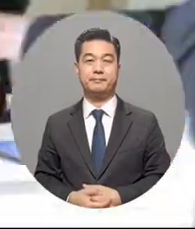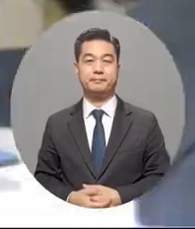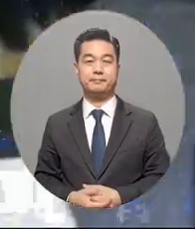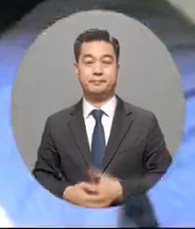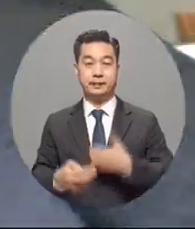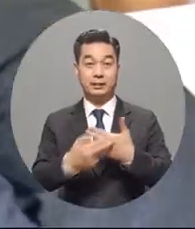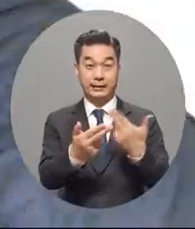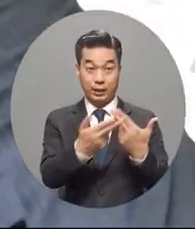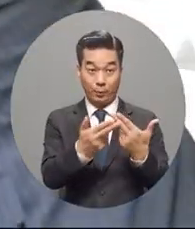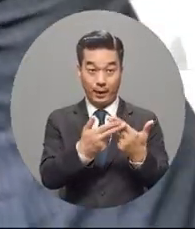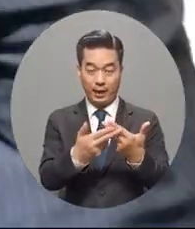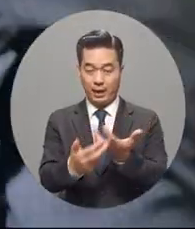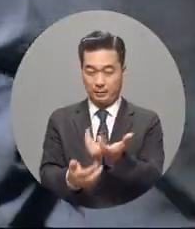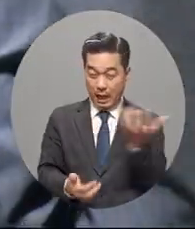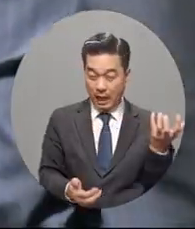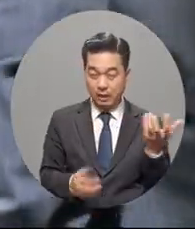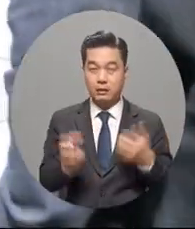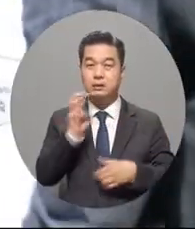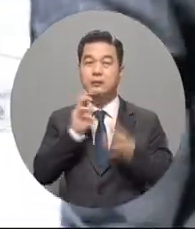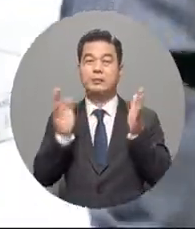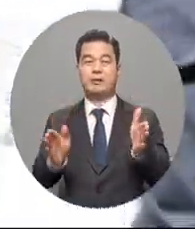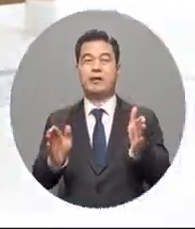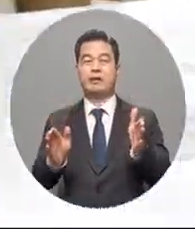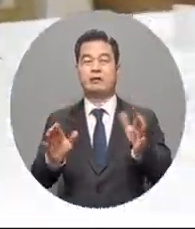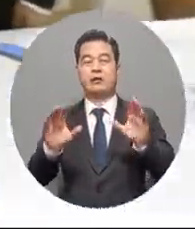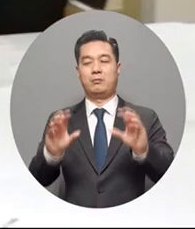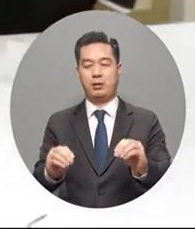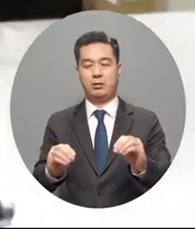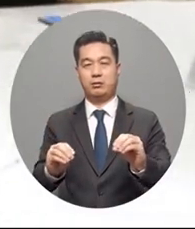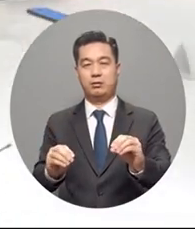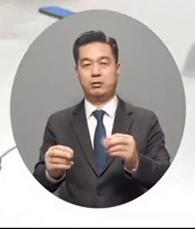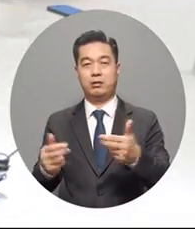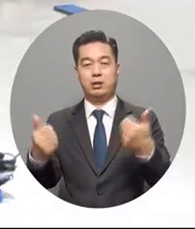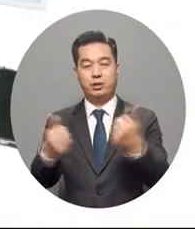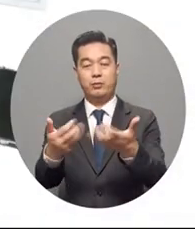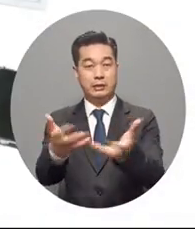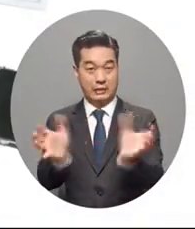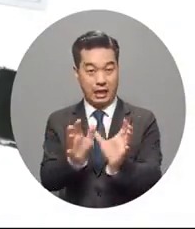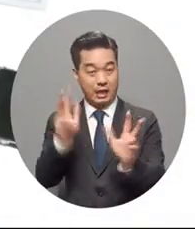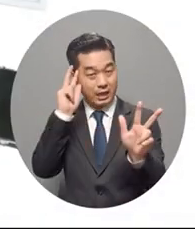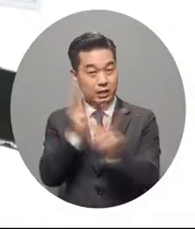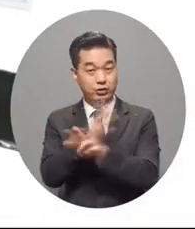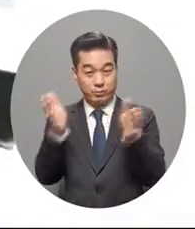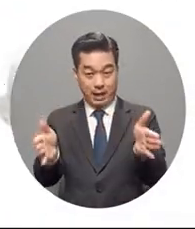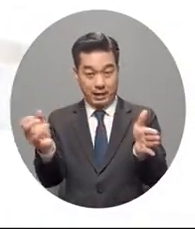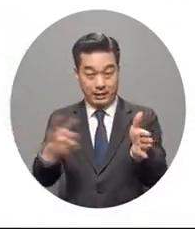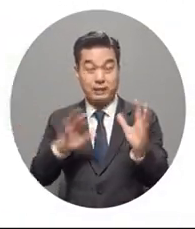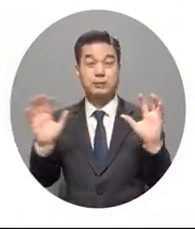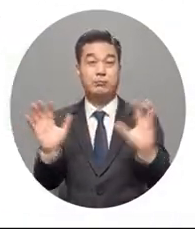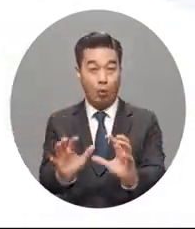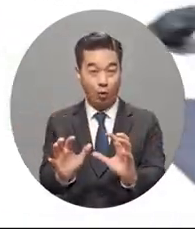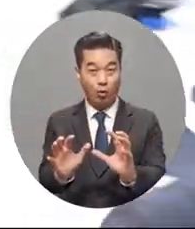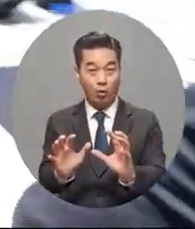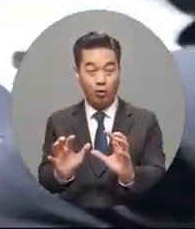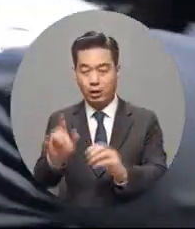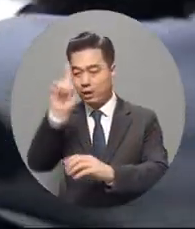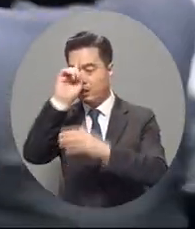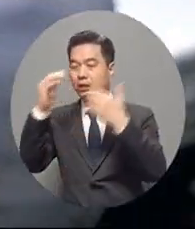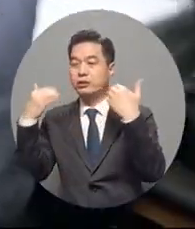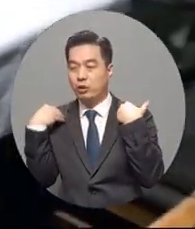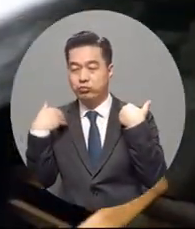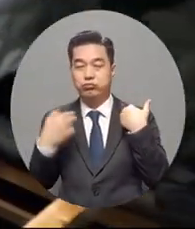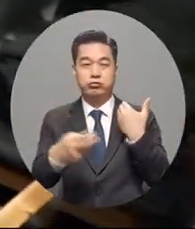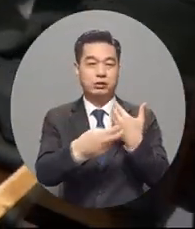의사협회 퇴장으로 30분 만에 파행됐던 의료현안협의체. 일주일 만에 다시 만난 정부와 의사협회는 서로에 대한